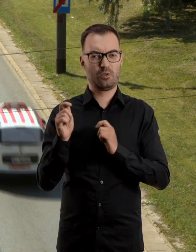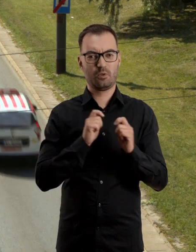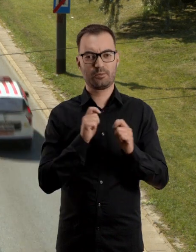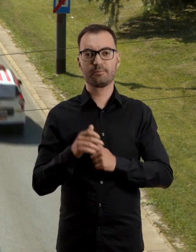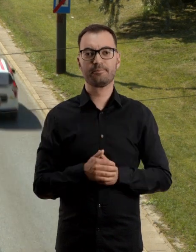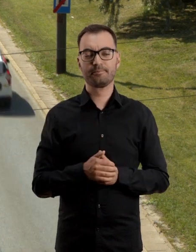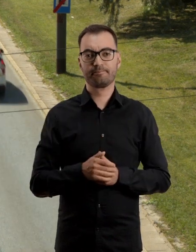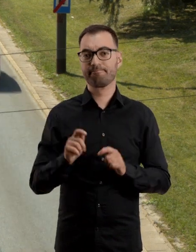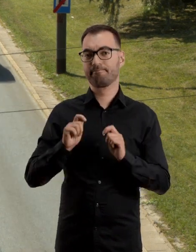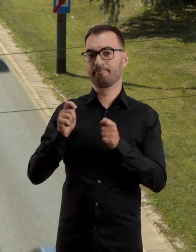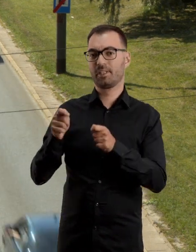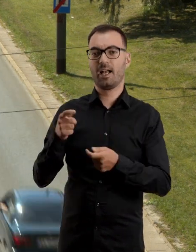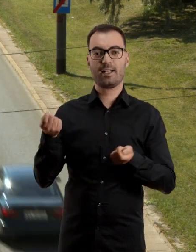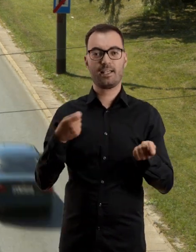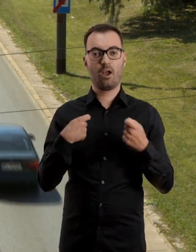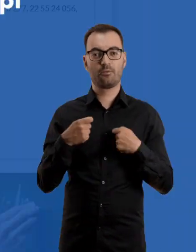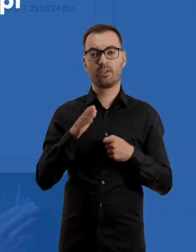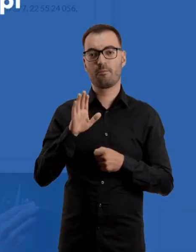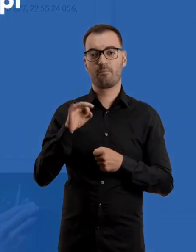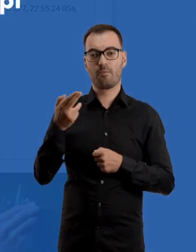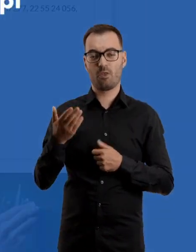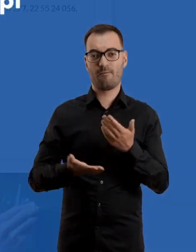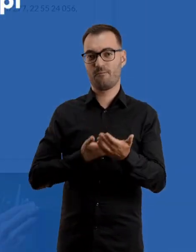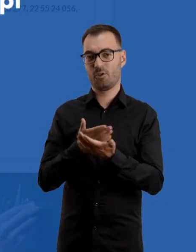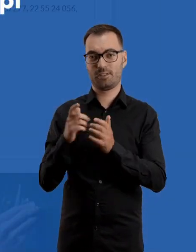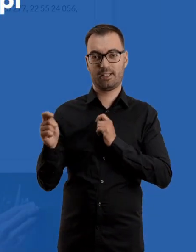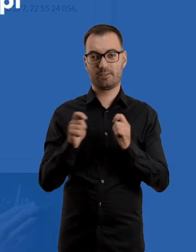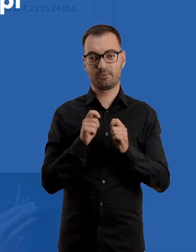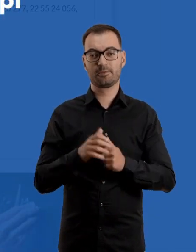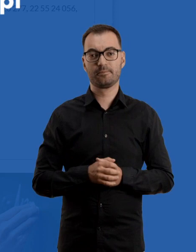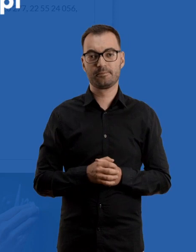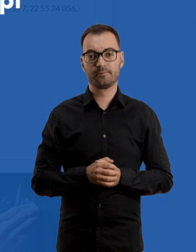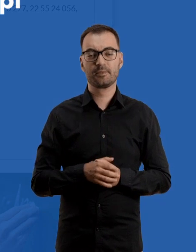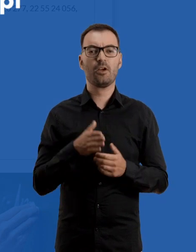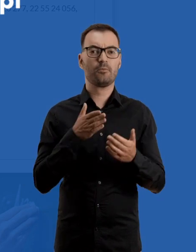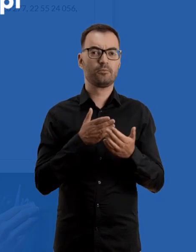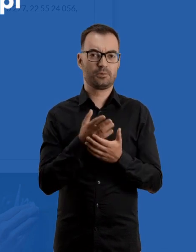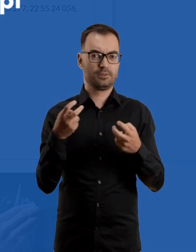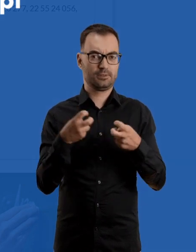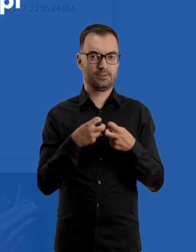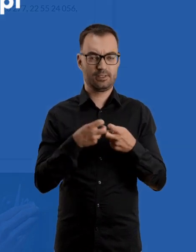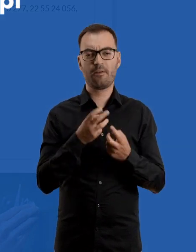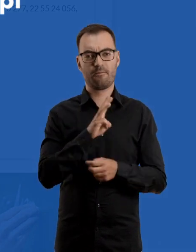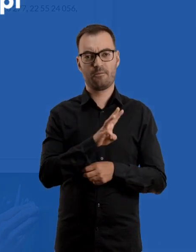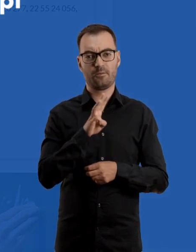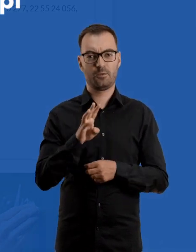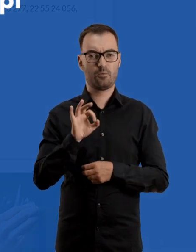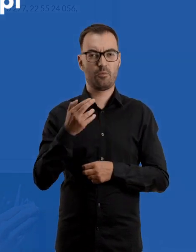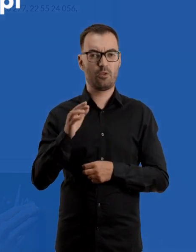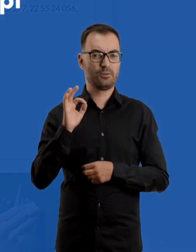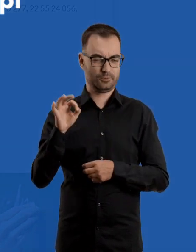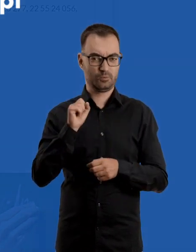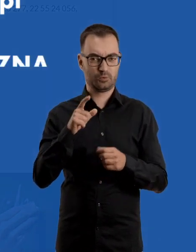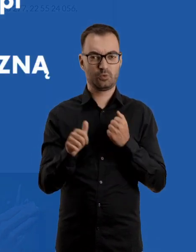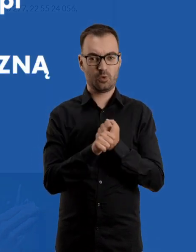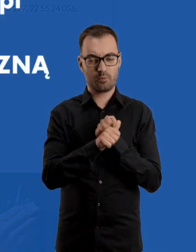usług transportowych jest złożenie do kierownika BON wniosku transportowego za pośrednictwem formularza elektronicznego umieszczonego na stronie